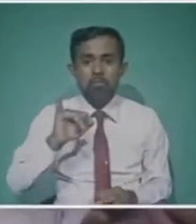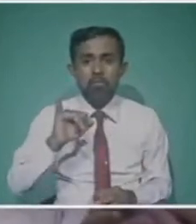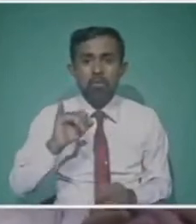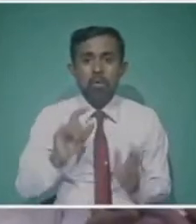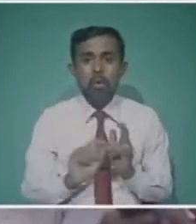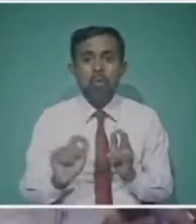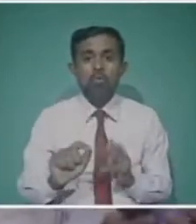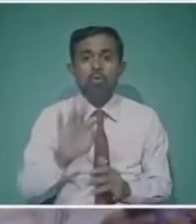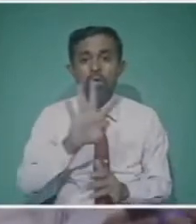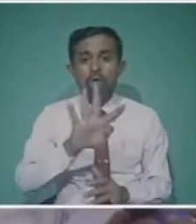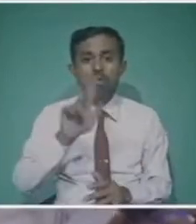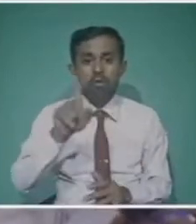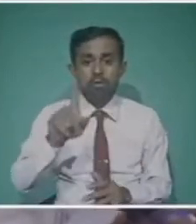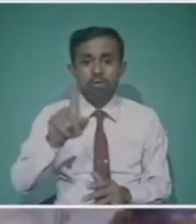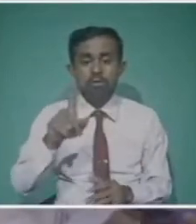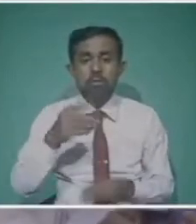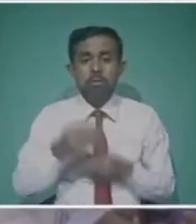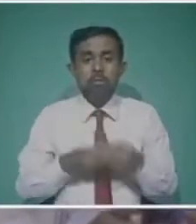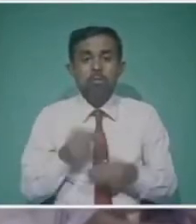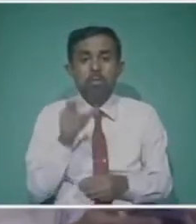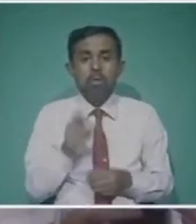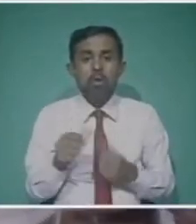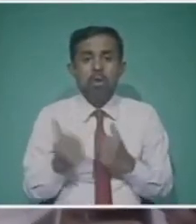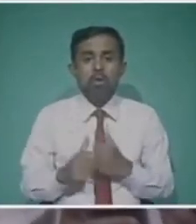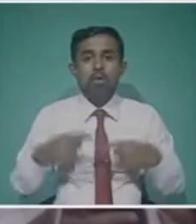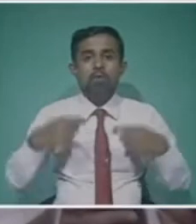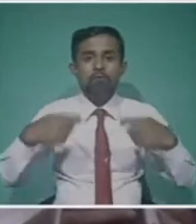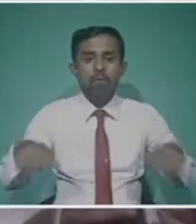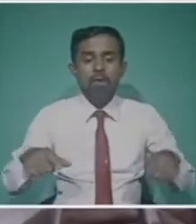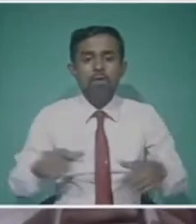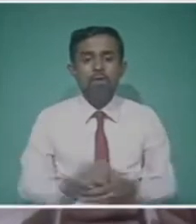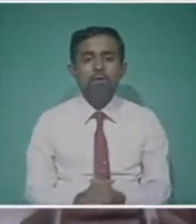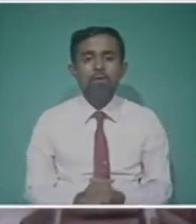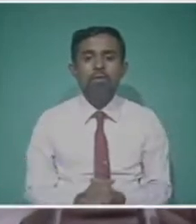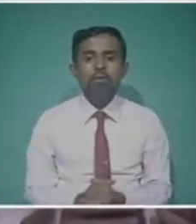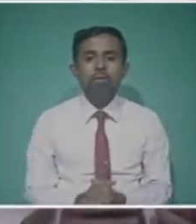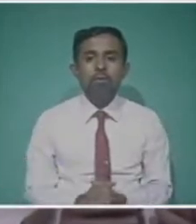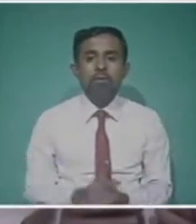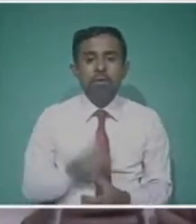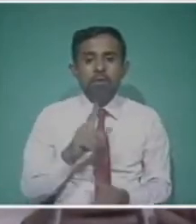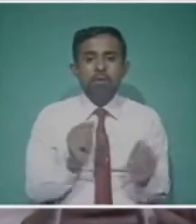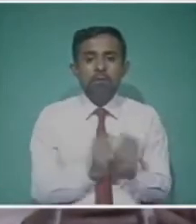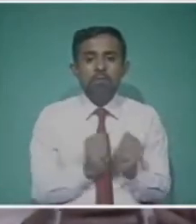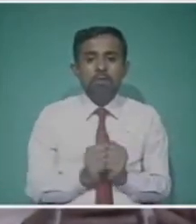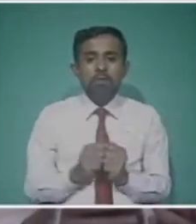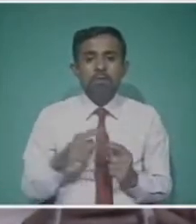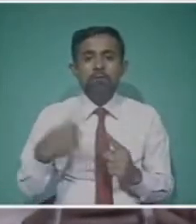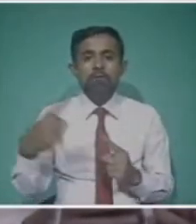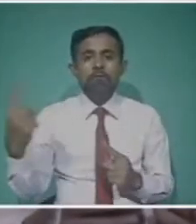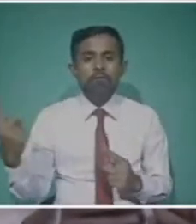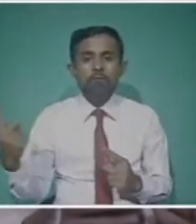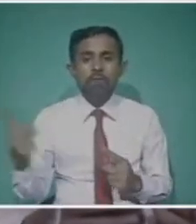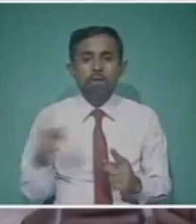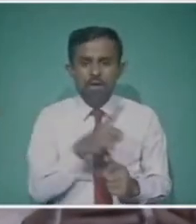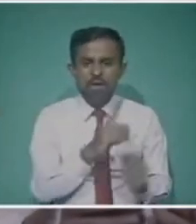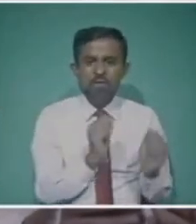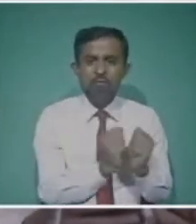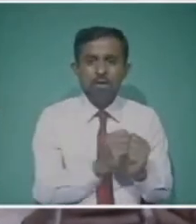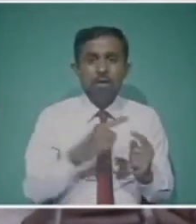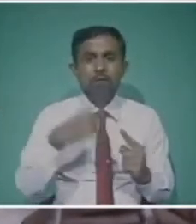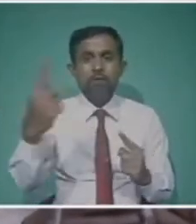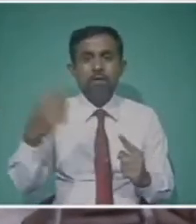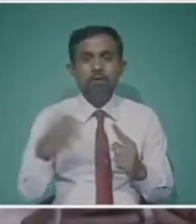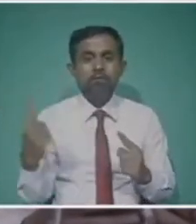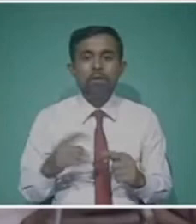ආයතන 41ක් කරා ව්‍යවසායකයෝ හදන්න වියදම් කරලා. මොකද්ද මේ වෙලා තියෙන්නේ? එකම වැඩේට එක එක ආයතන. එකම වැඩේට එක එක ආයතන